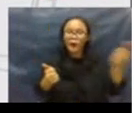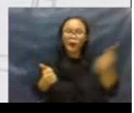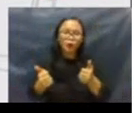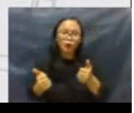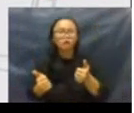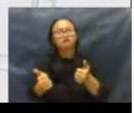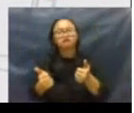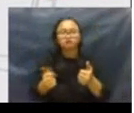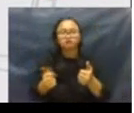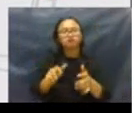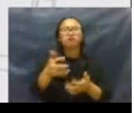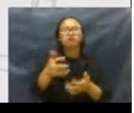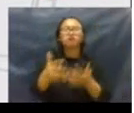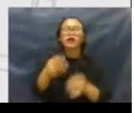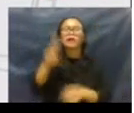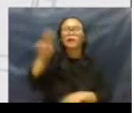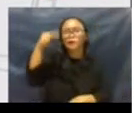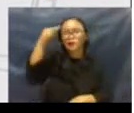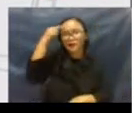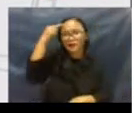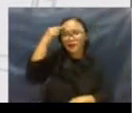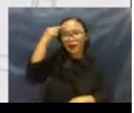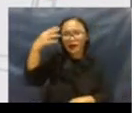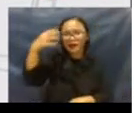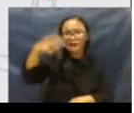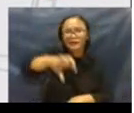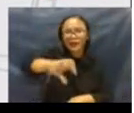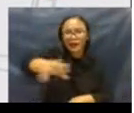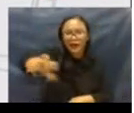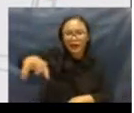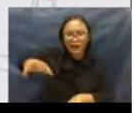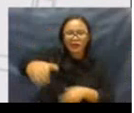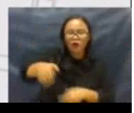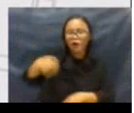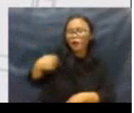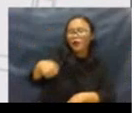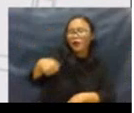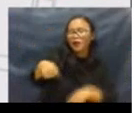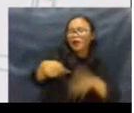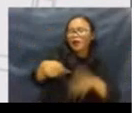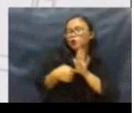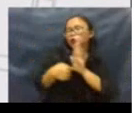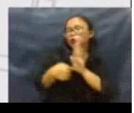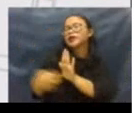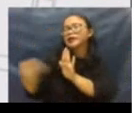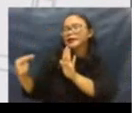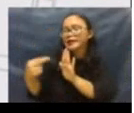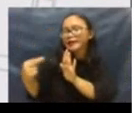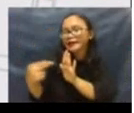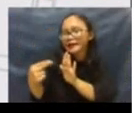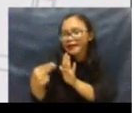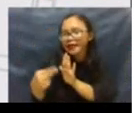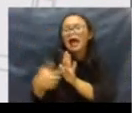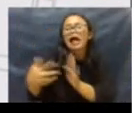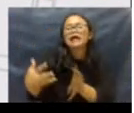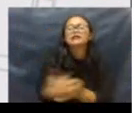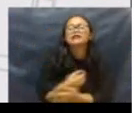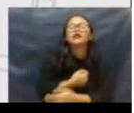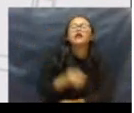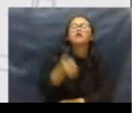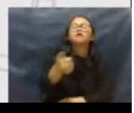dari pemerintah daerah, dari kementerian, tunjukkan untuk pameran hasil-hasil